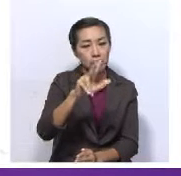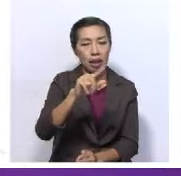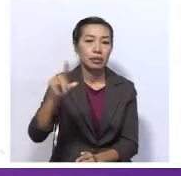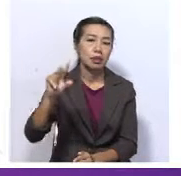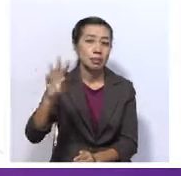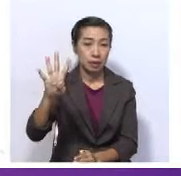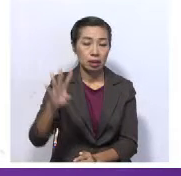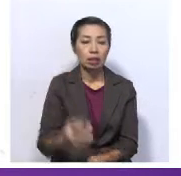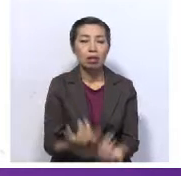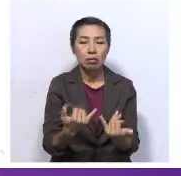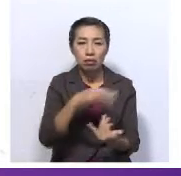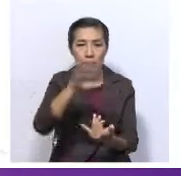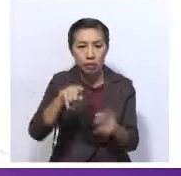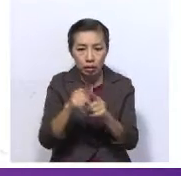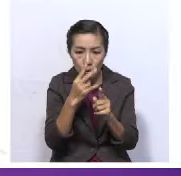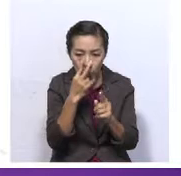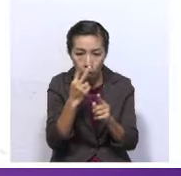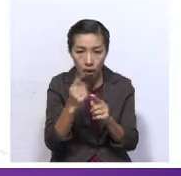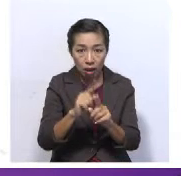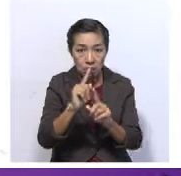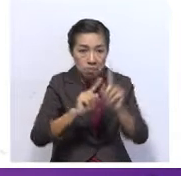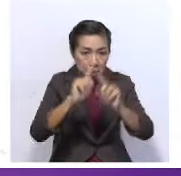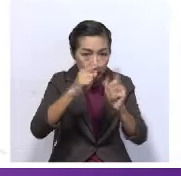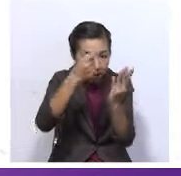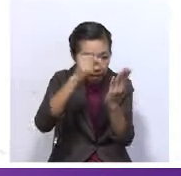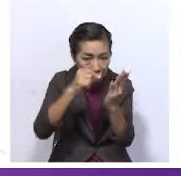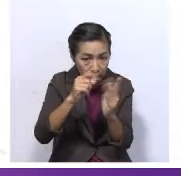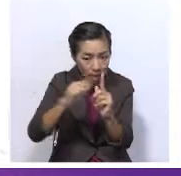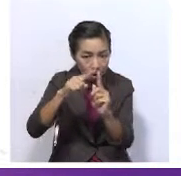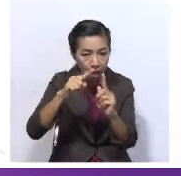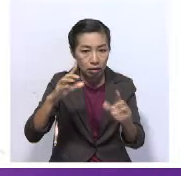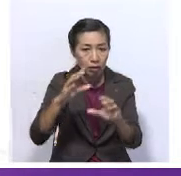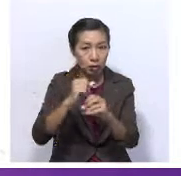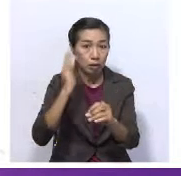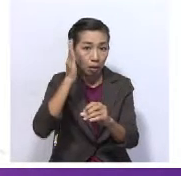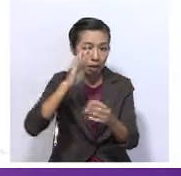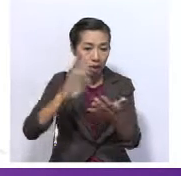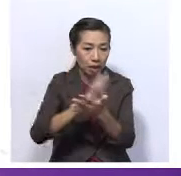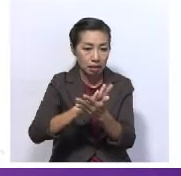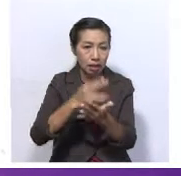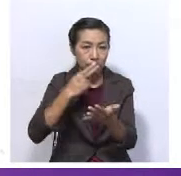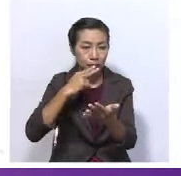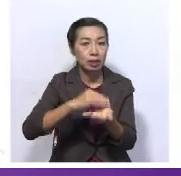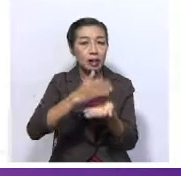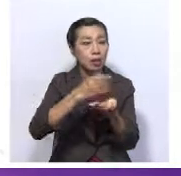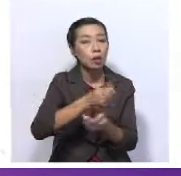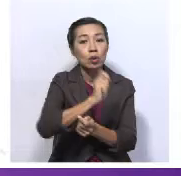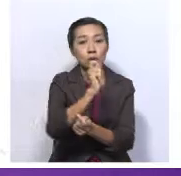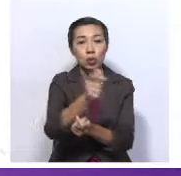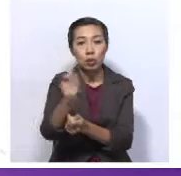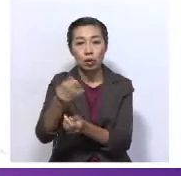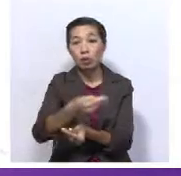วอร์รูมติดตามวิเคราะห์ผลการชี้วัดในแต่ละด้านอย่างละเอียดแล้วก็จะมีการแจกเอกสารชี้แจงภายในวันนี้ค่ะ